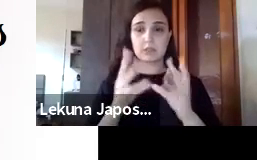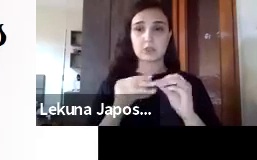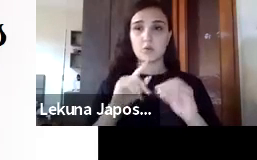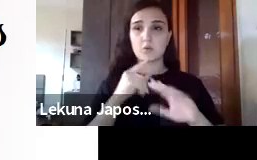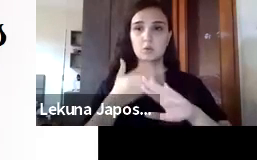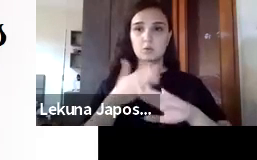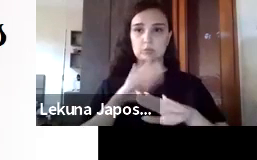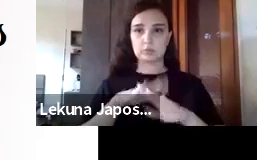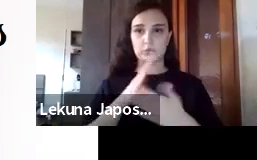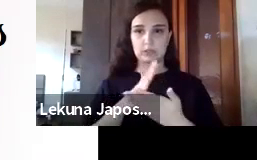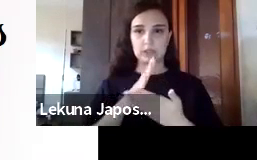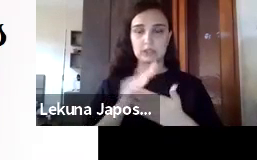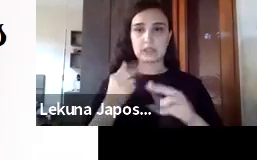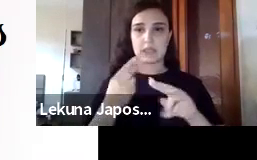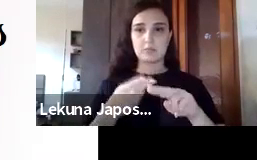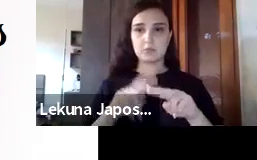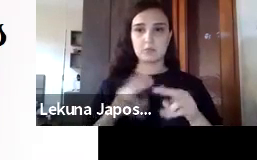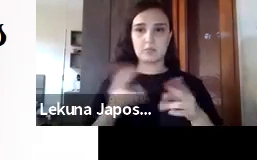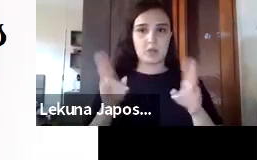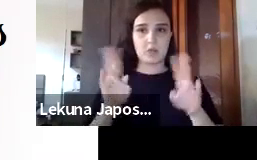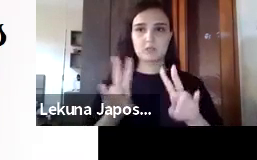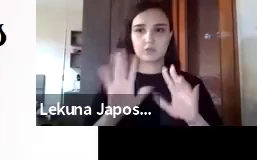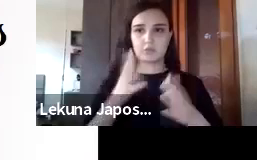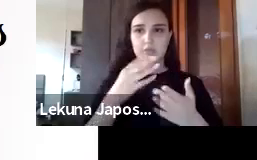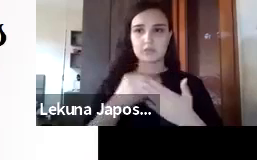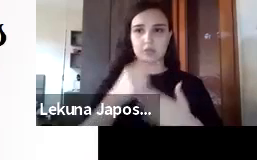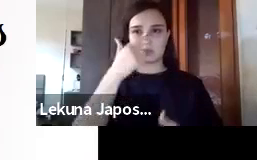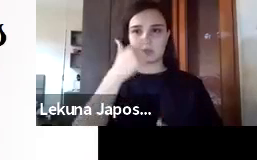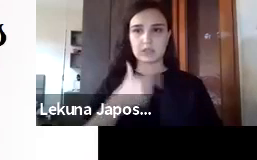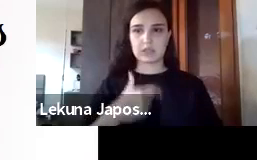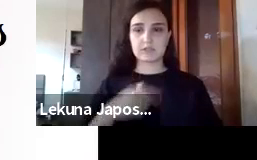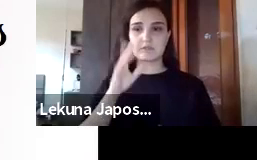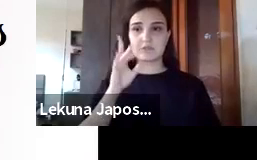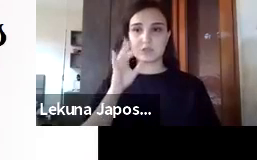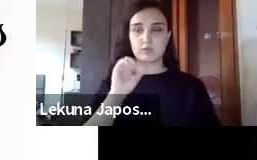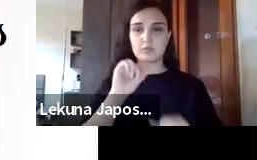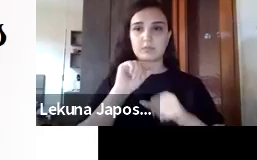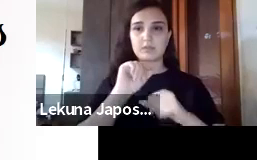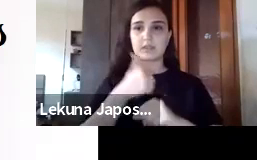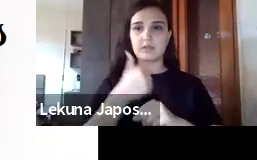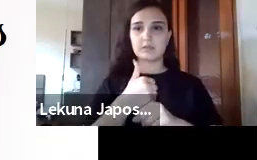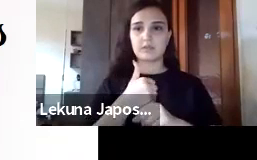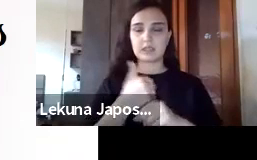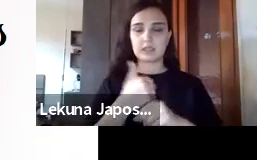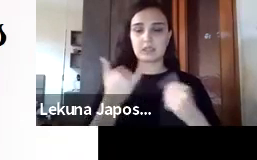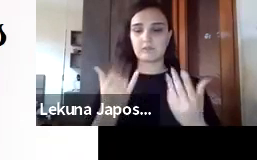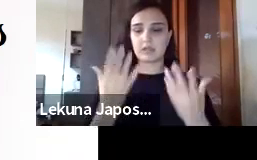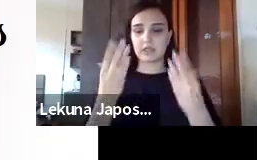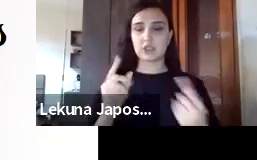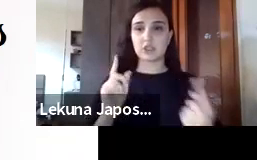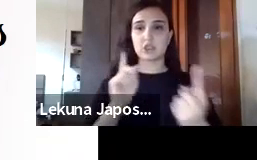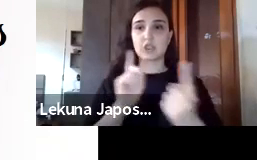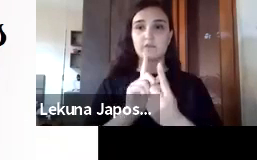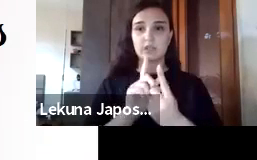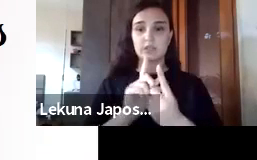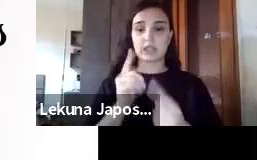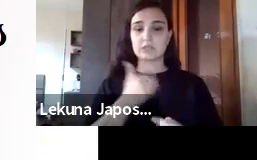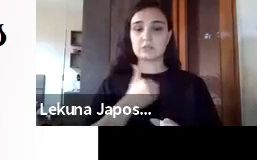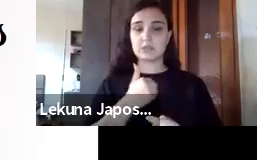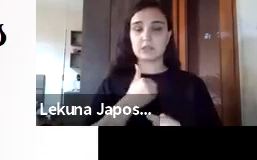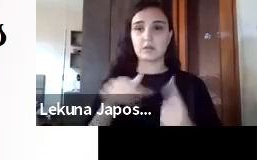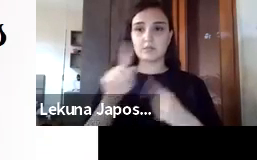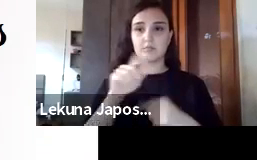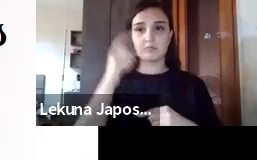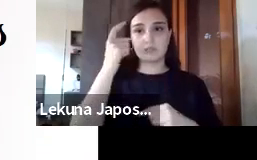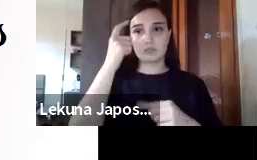რთული არის, ხო, და ამიტომ არ მრჩება საკუთარი თავისთვის, რომ თავი თუნდაც დღევანდელი შეხვედრიდან რაც მინდა რომ დაგვრჩეს,